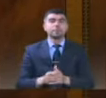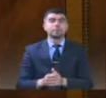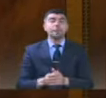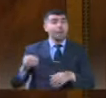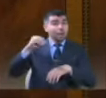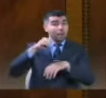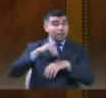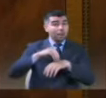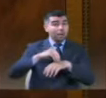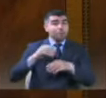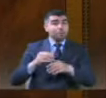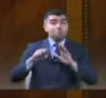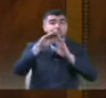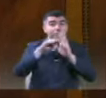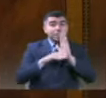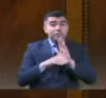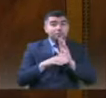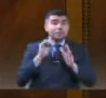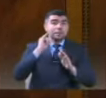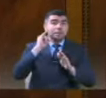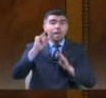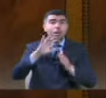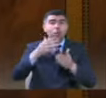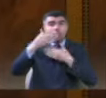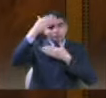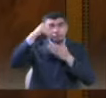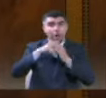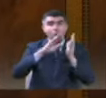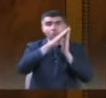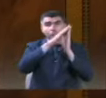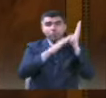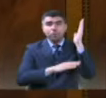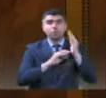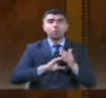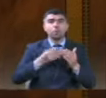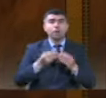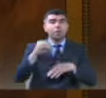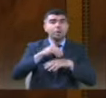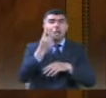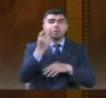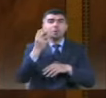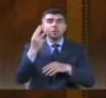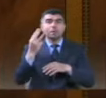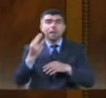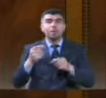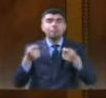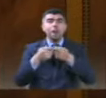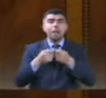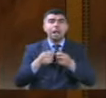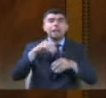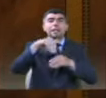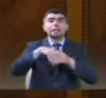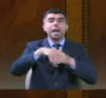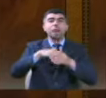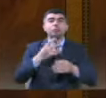وعقدت اللجنة الوطنية لإصلاح أنظمة التقاعد اجتماعا بتاريخ 18 يونيو 2014 تم التوافق خلاله على إصلاح منظومة التقاعد في